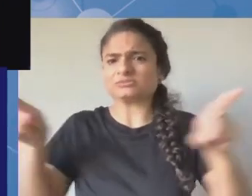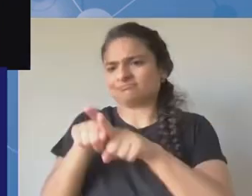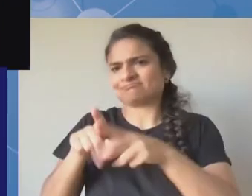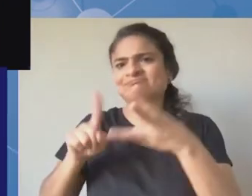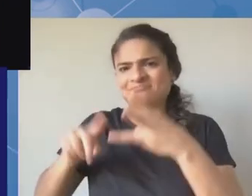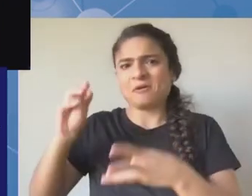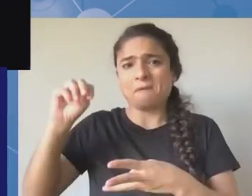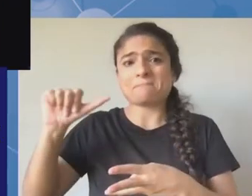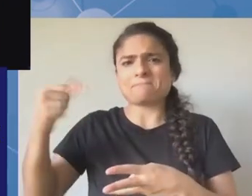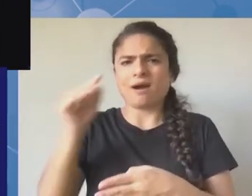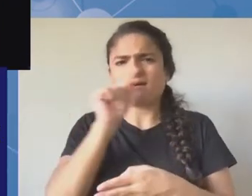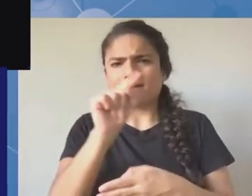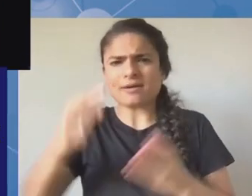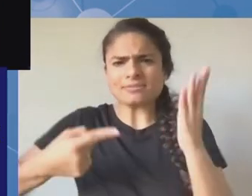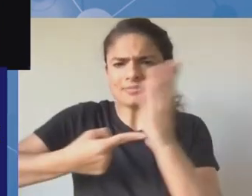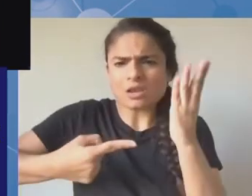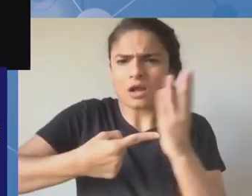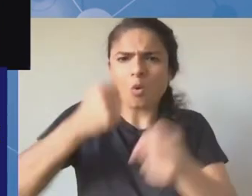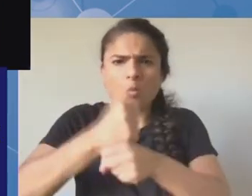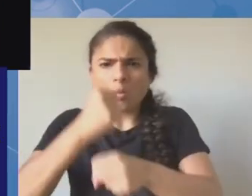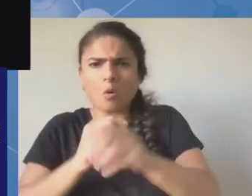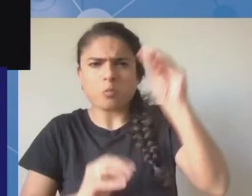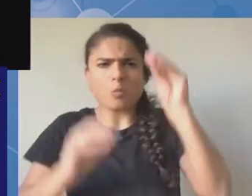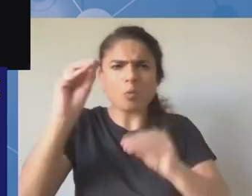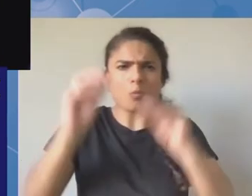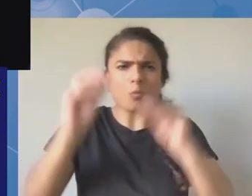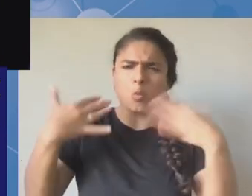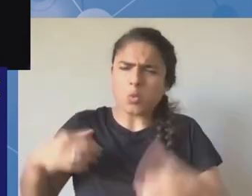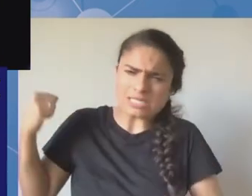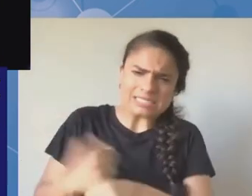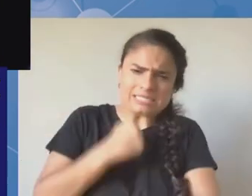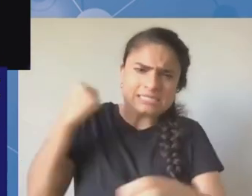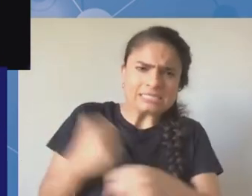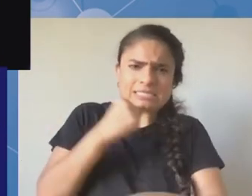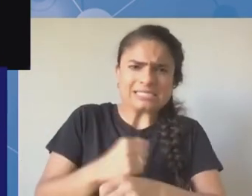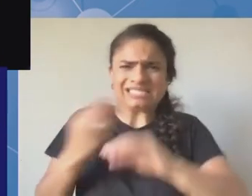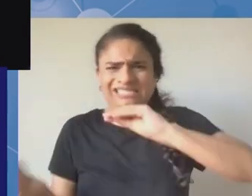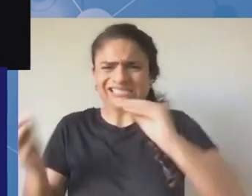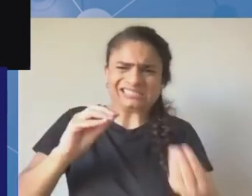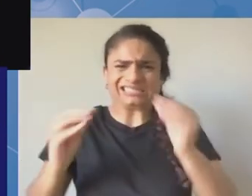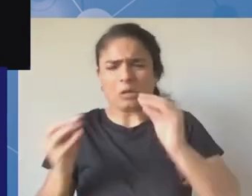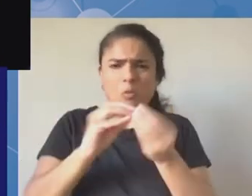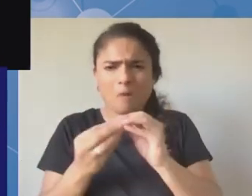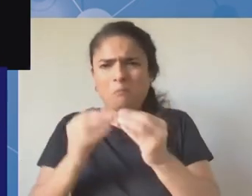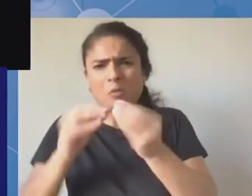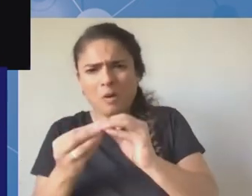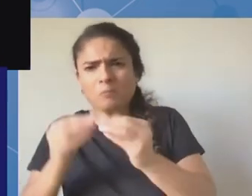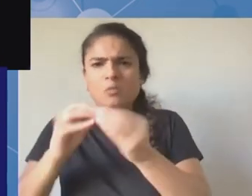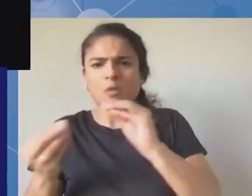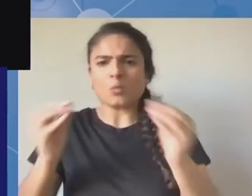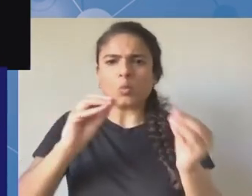أشكر لأمانة الاي جي اف ومجموعة ماغ الاستشارية